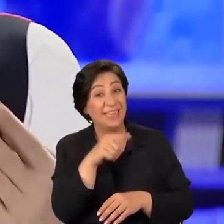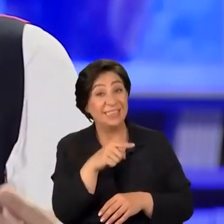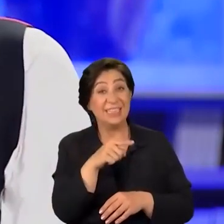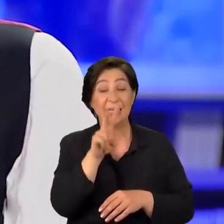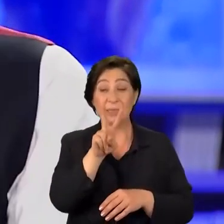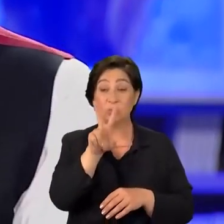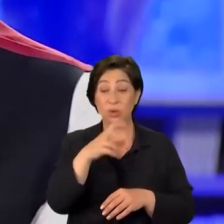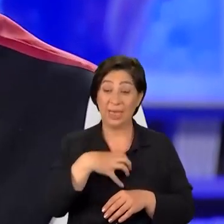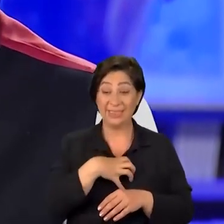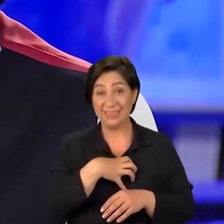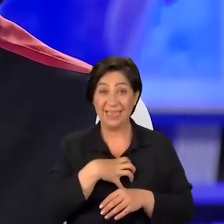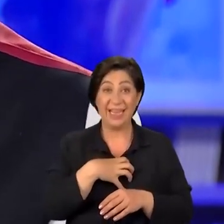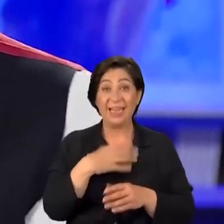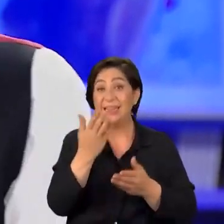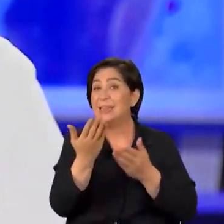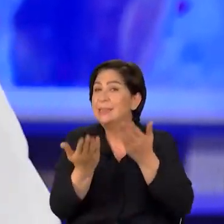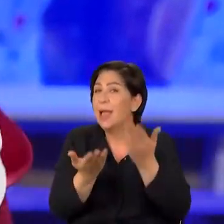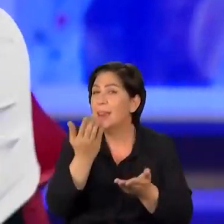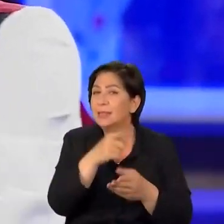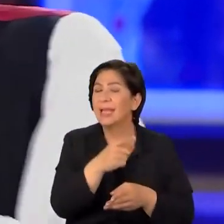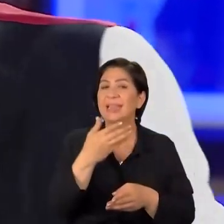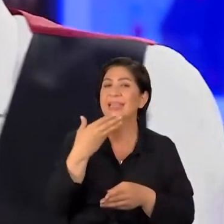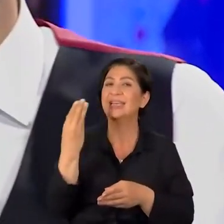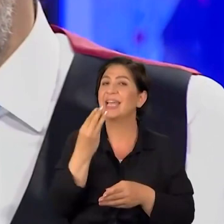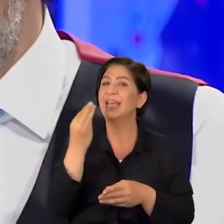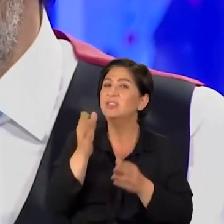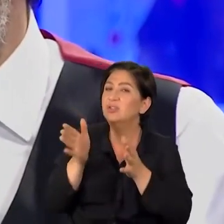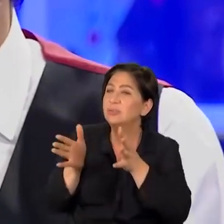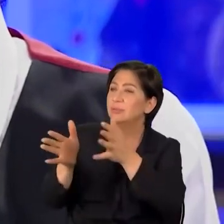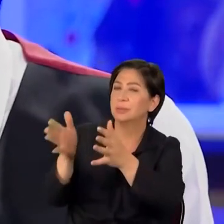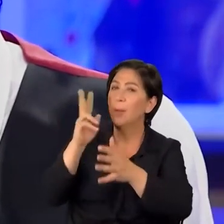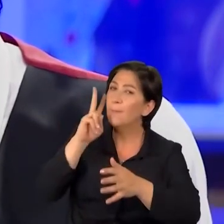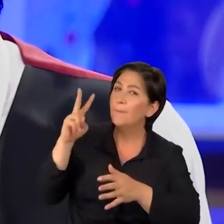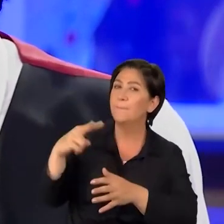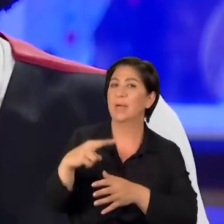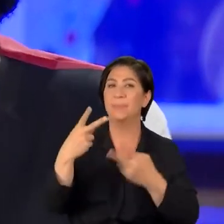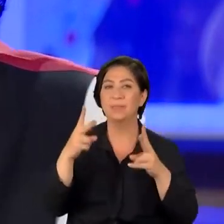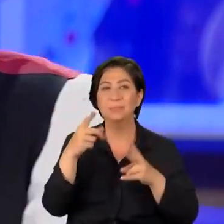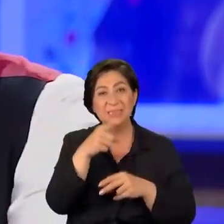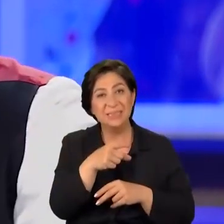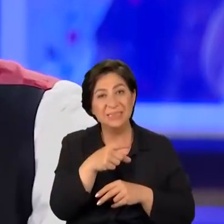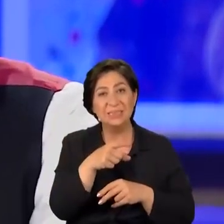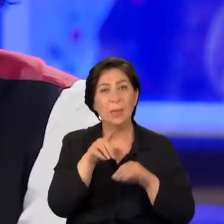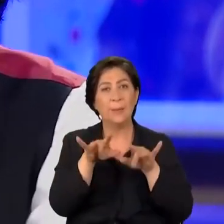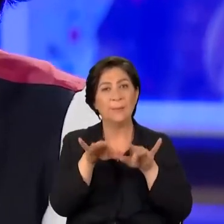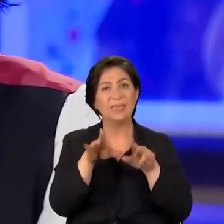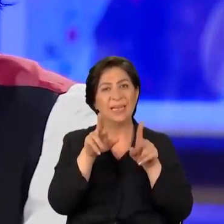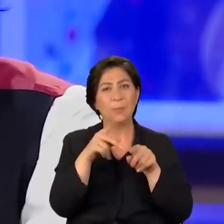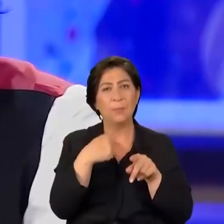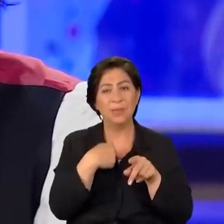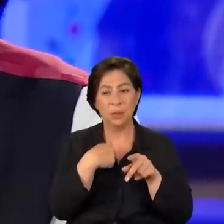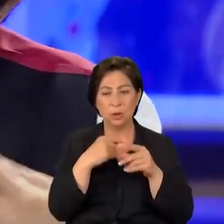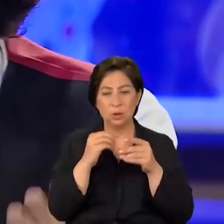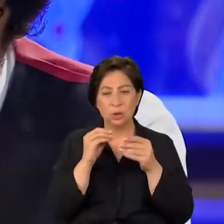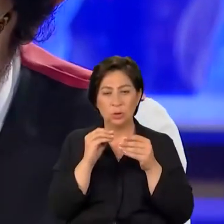Yeni yorumlarınızda 23 Haziran'ı değerlendirirken genç kesim açısından bakabilir misiniz? Çünkü bilgisayar gibi bana hemen soru